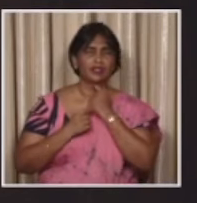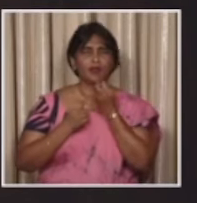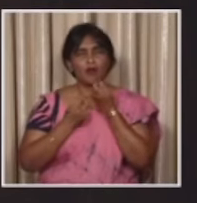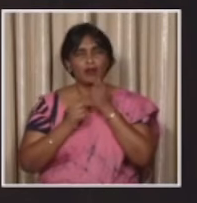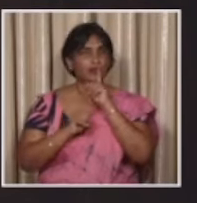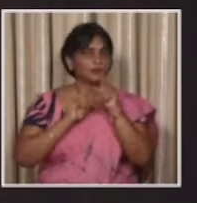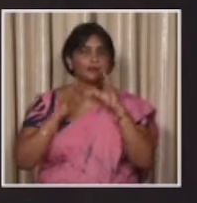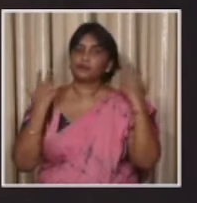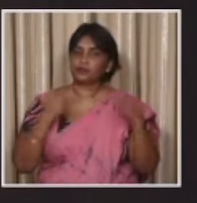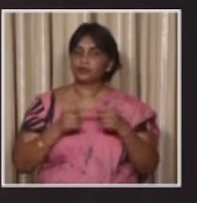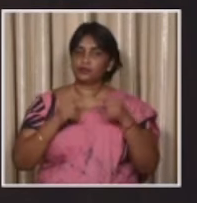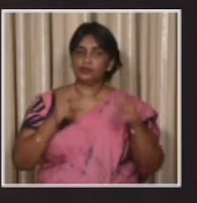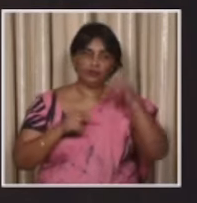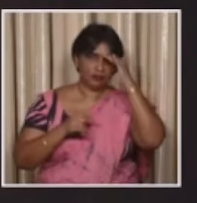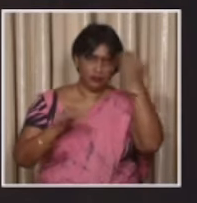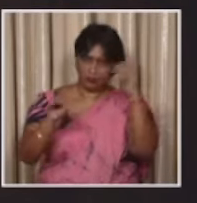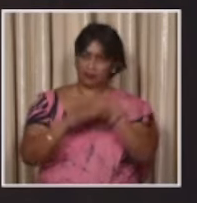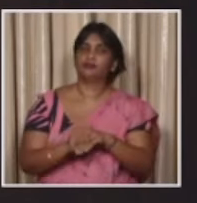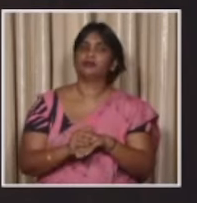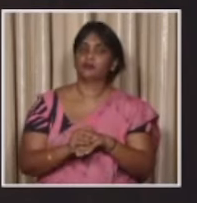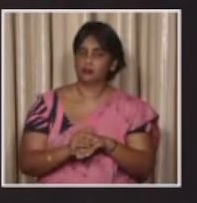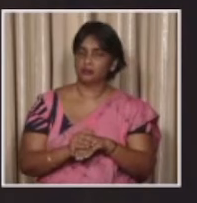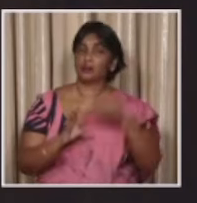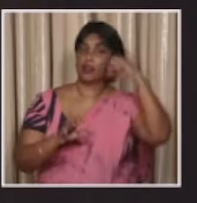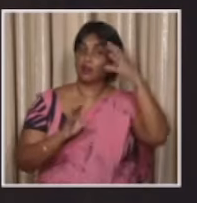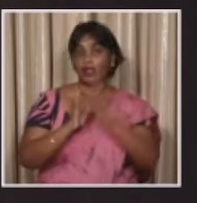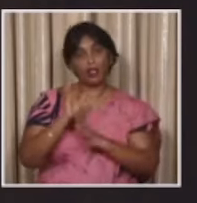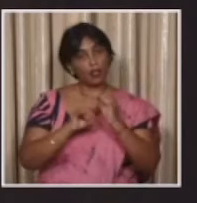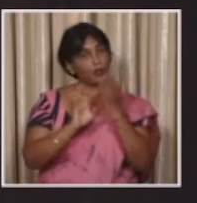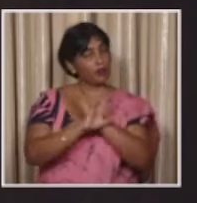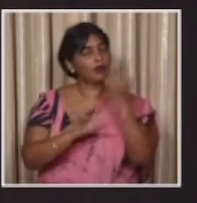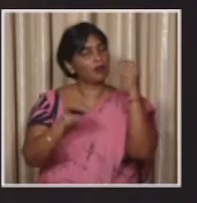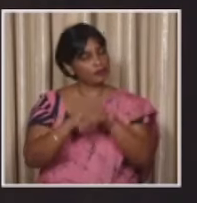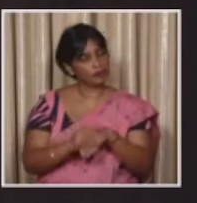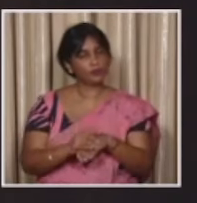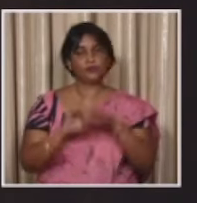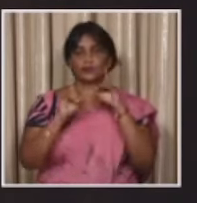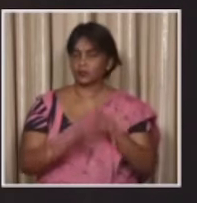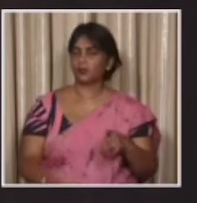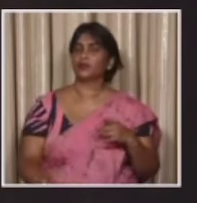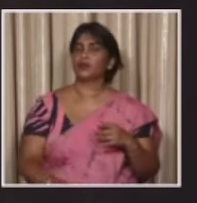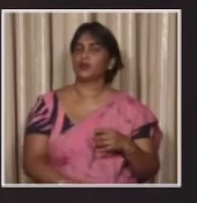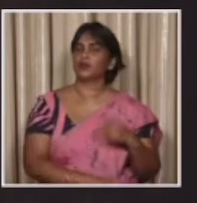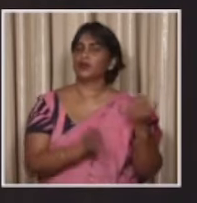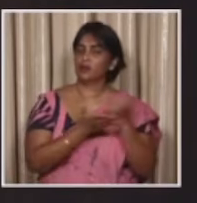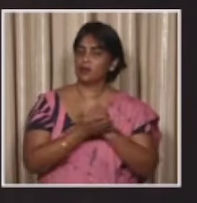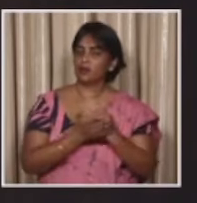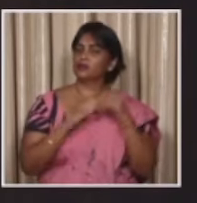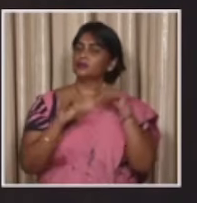ගාලා විපක්ෂ නායකතුමත් ආවා, හිටපු විදුලි බල ඇමතිතුමත් ආවා. ඒ වගේ සියලුම දෙනා